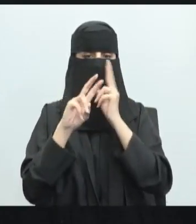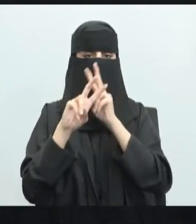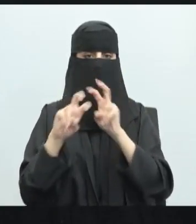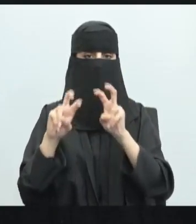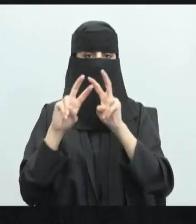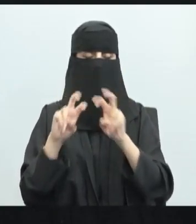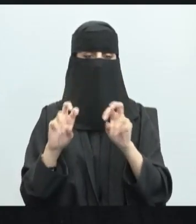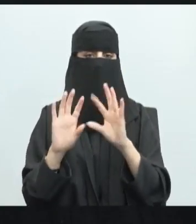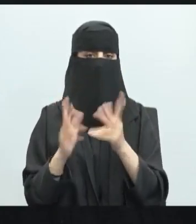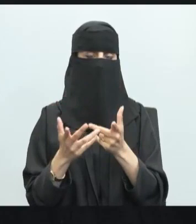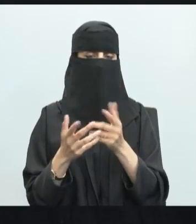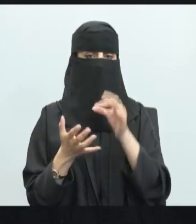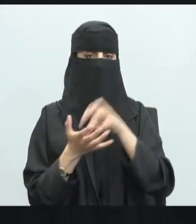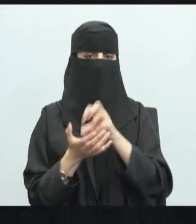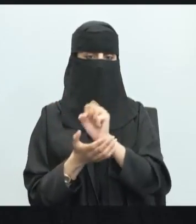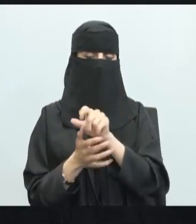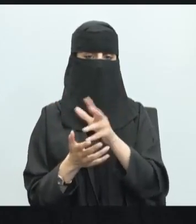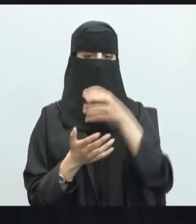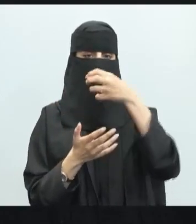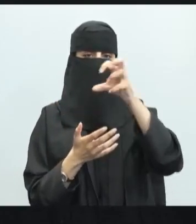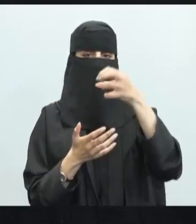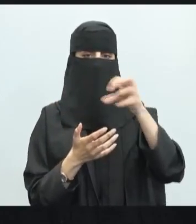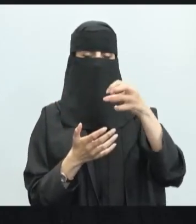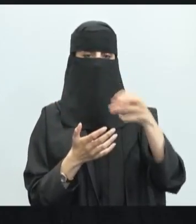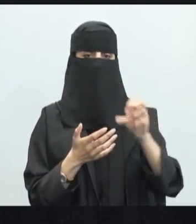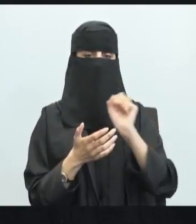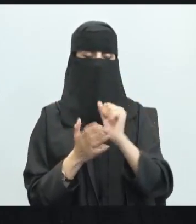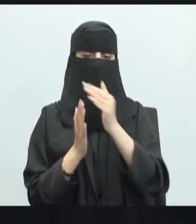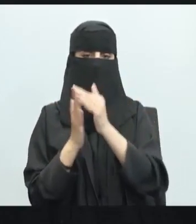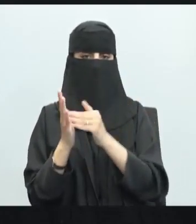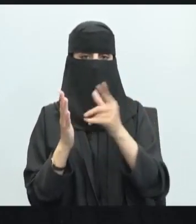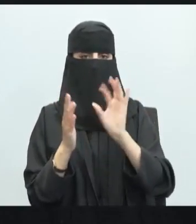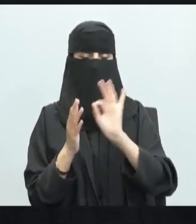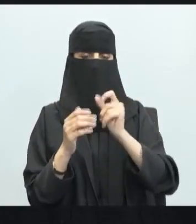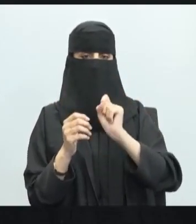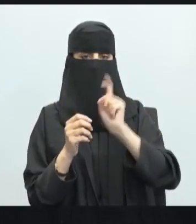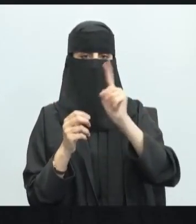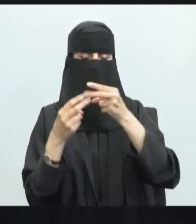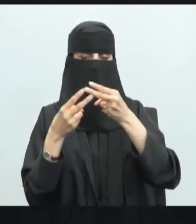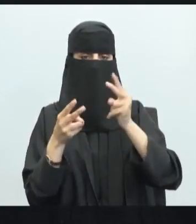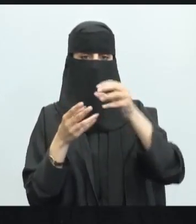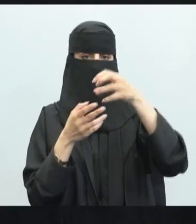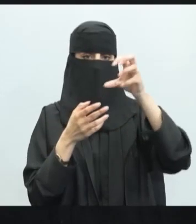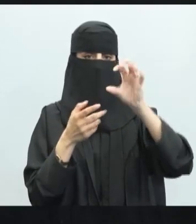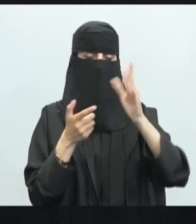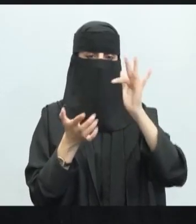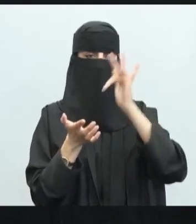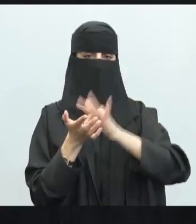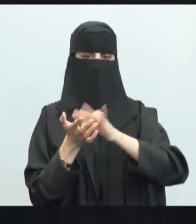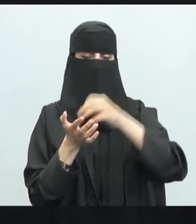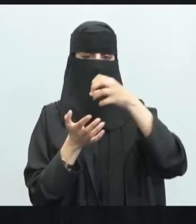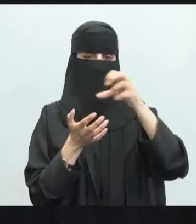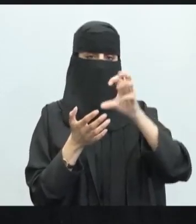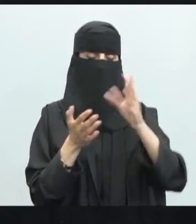الفكرة الرئيسة أين سأجدها؟ في فقرات النص، إما في بداية الفقرة أو في منتصفها أو في